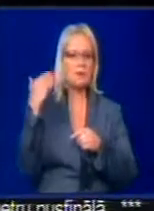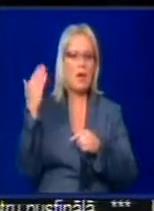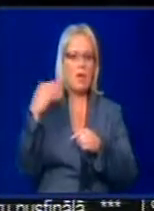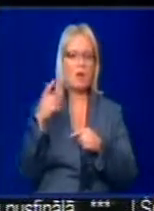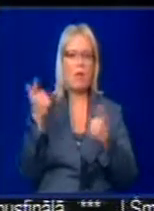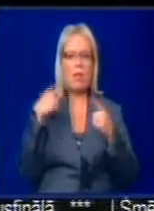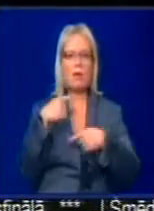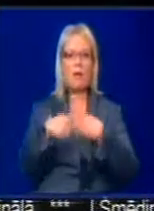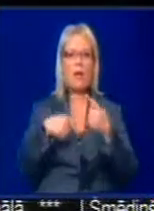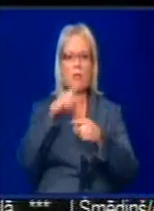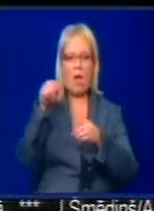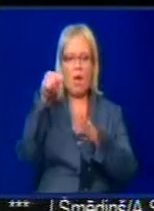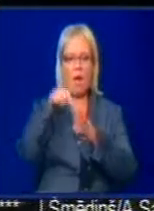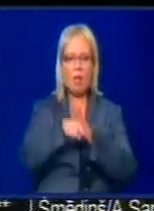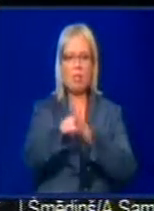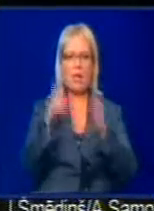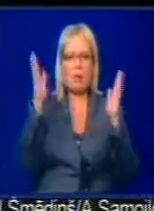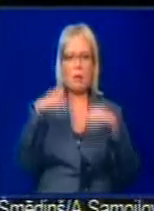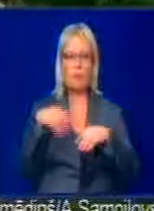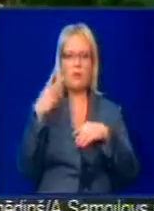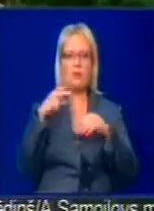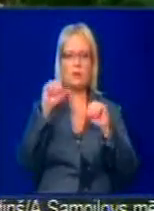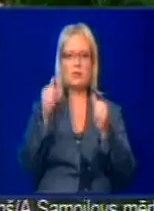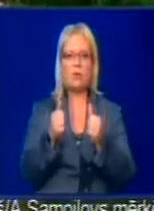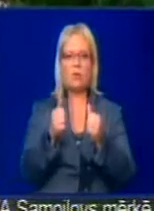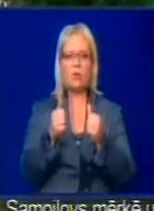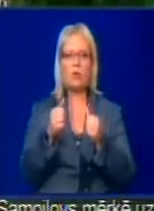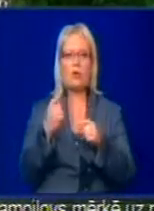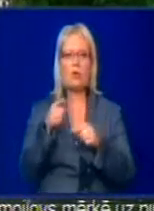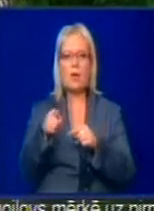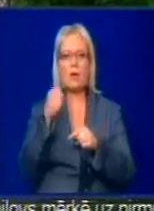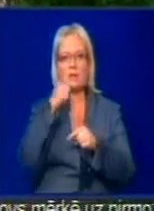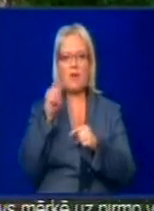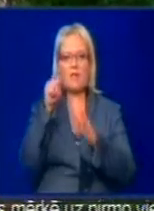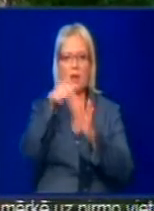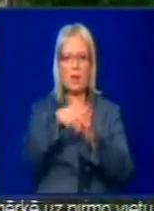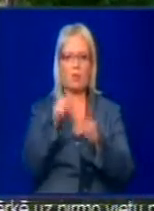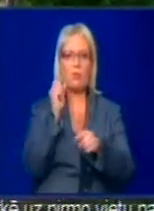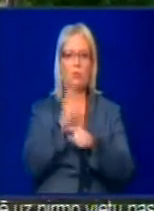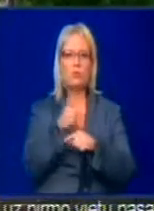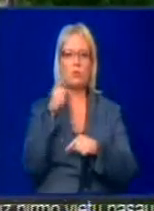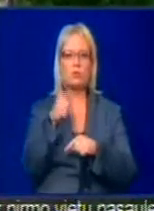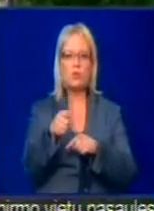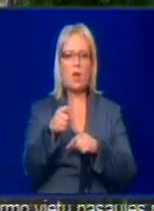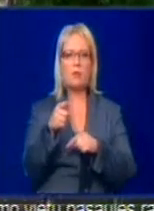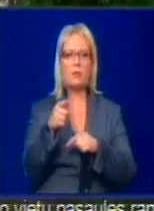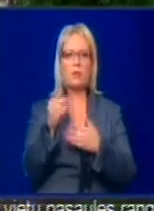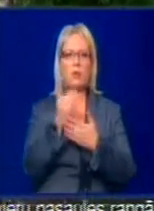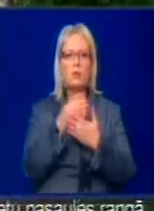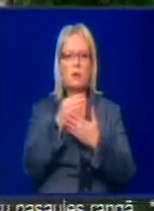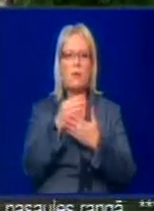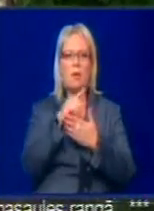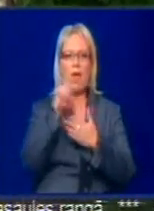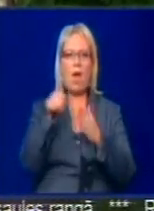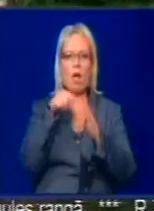jo laika gaitā ala iebrukus izveidojo divas atsevišķas. Tomēr vēl tajās var iekļūt, un uzdevums šeit ir nozīmēt